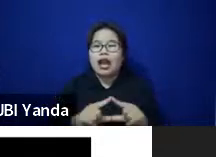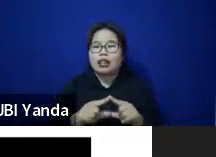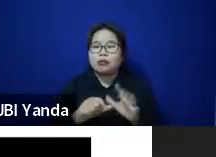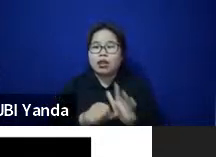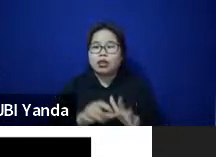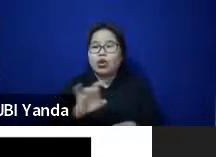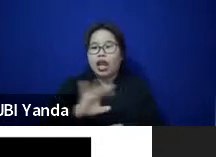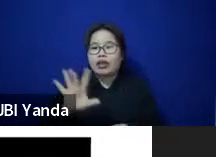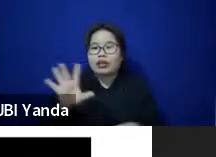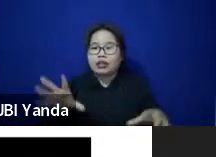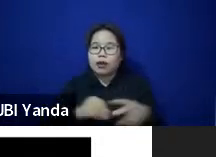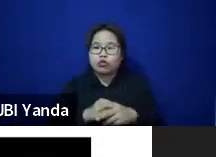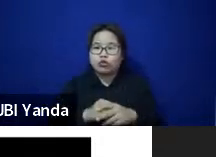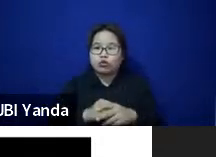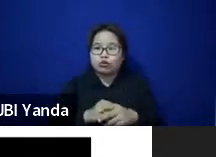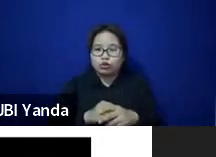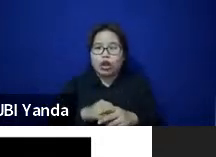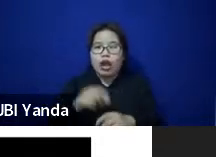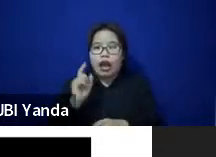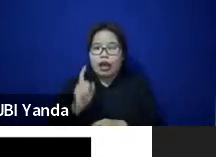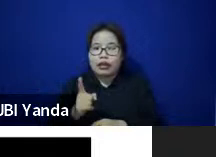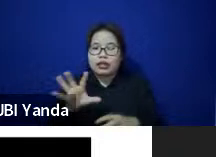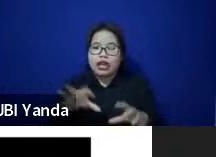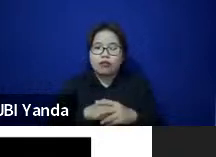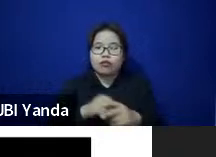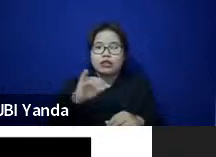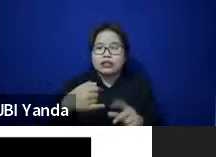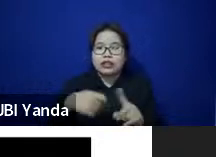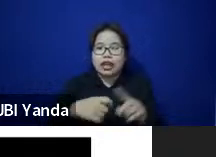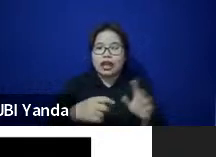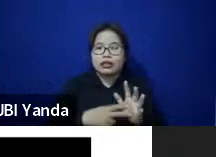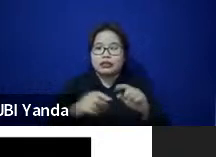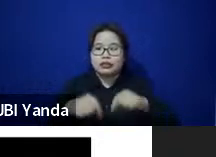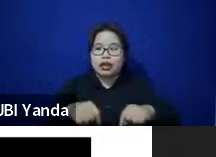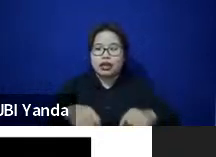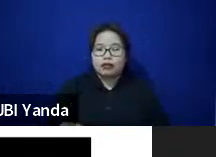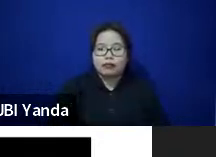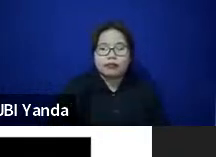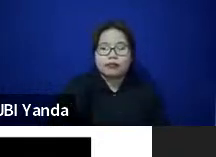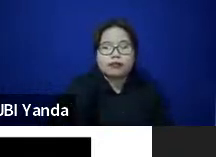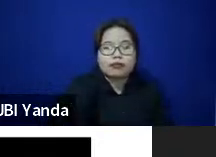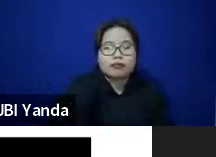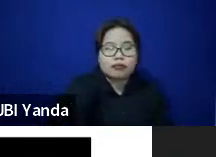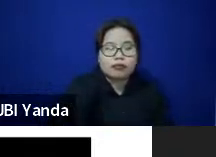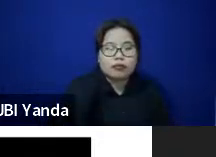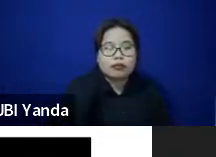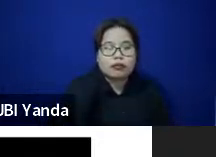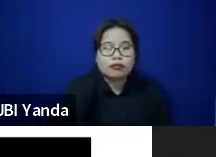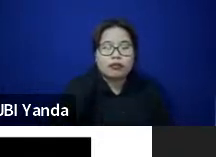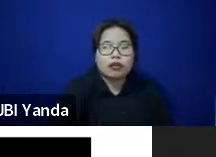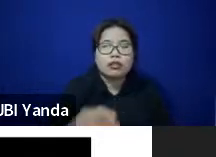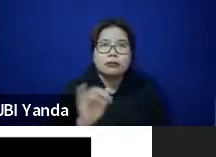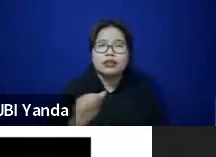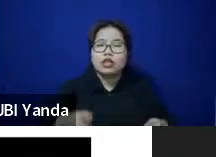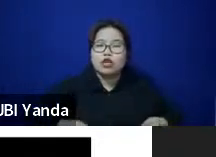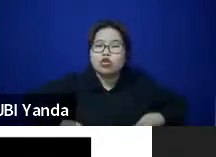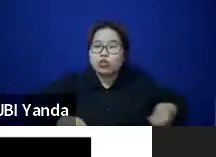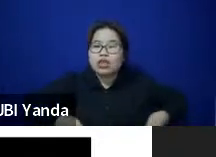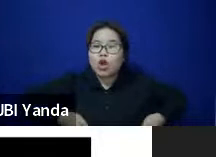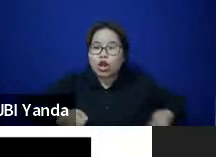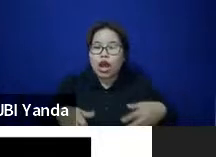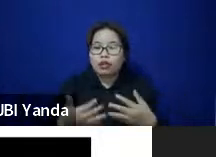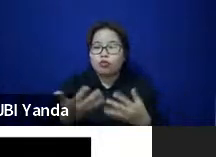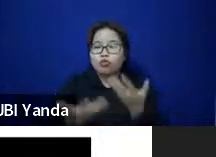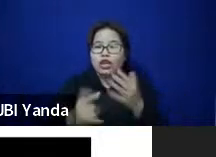dalam apa yang di-cover oleh JKN saat ini, termasuk kursi roda ataupun assistive teknologi